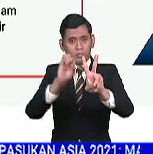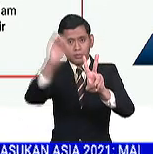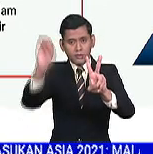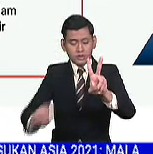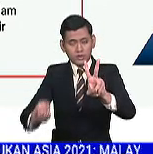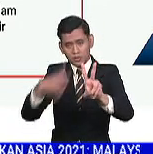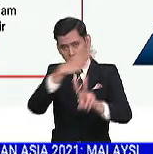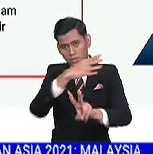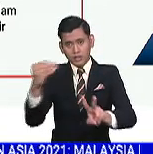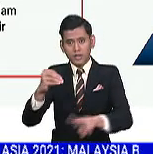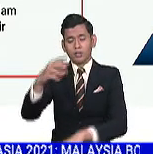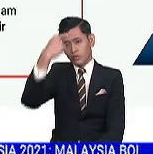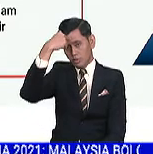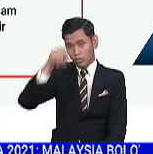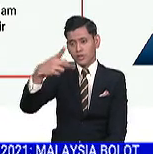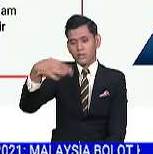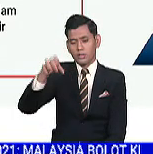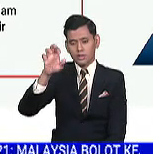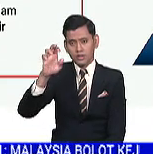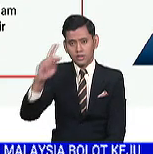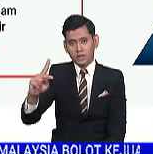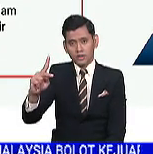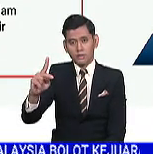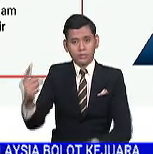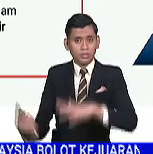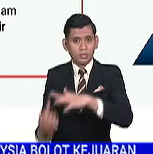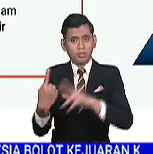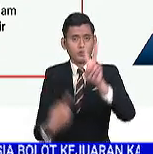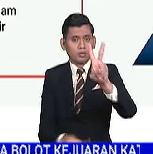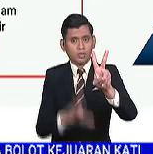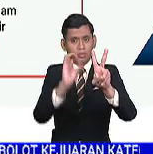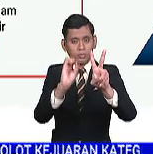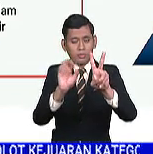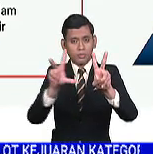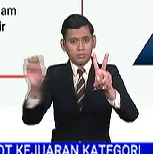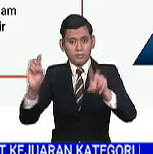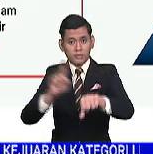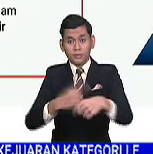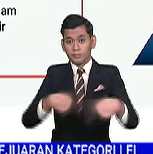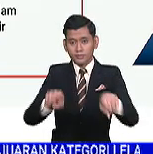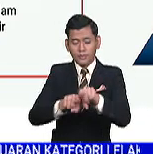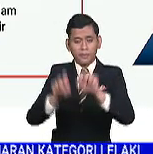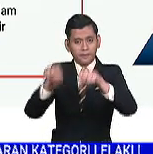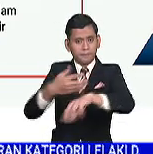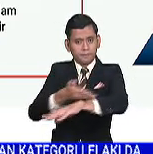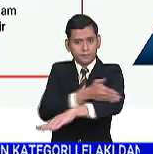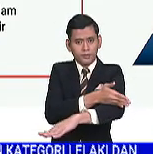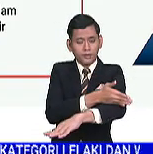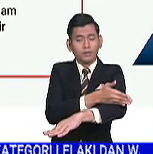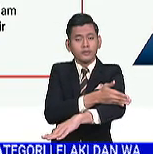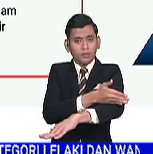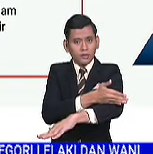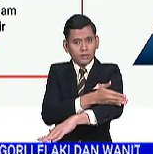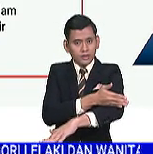kepada keluaran dalam negara kasar KDNK menjelang 2030. Dalam masa sama, meningkatkan sumbangan